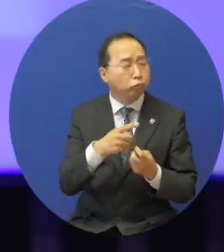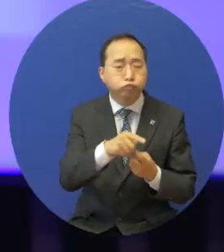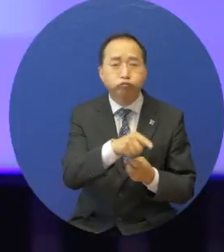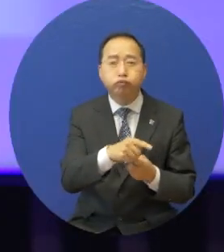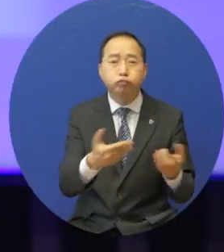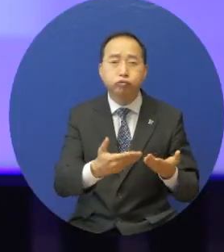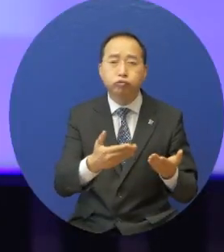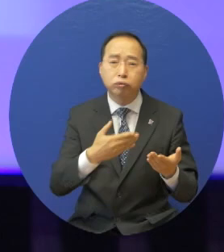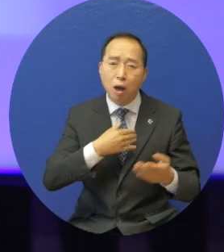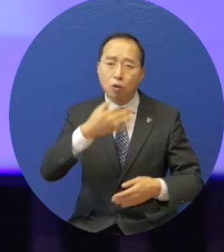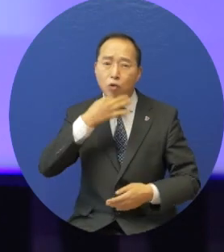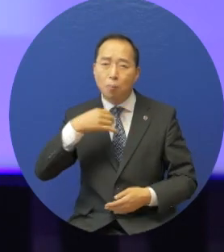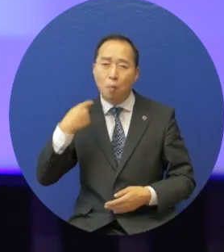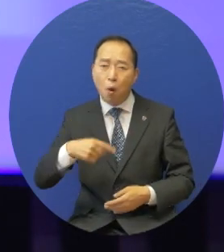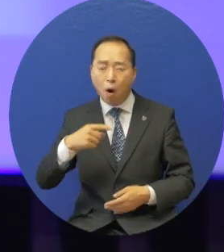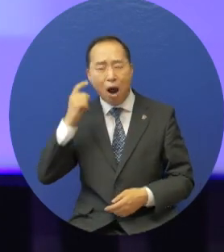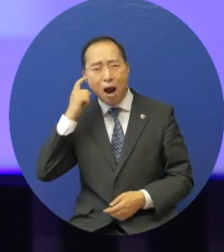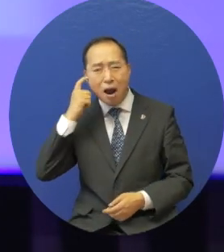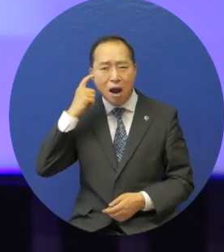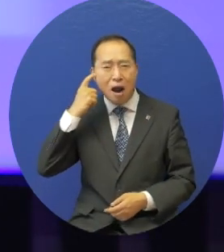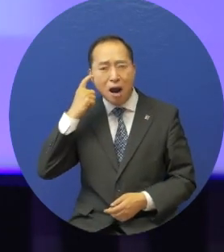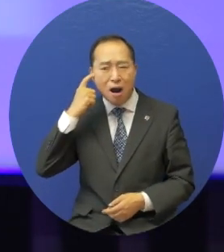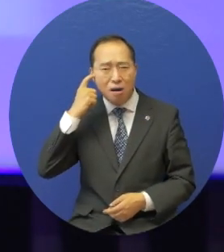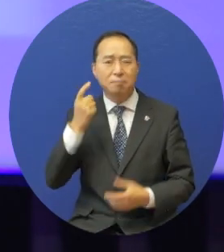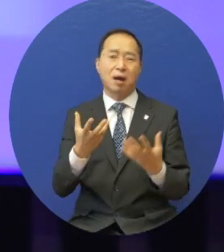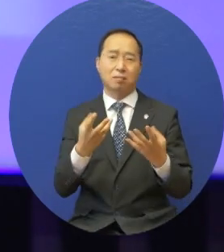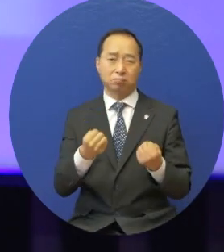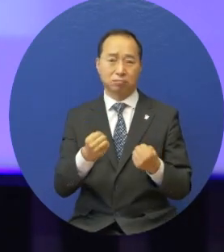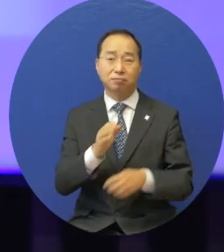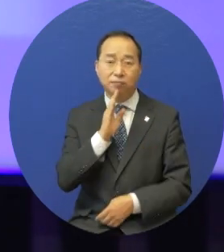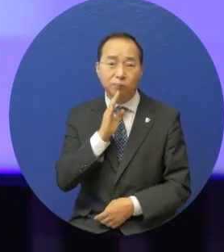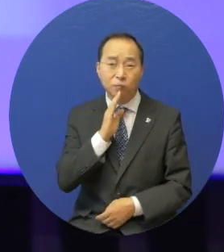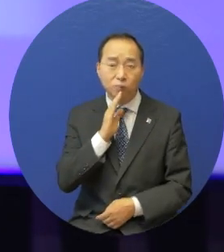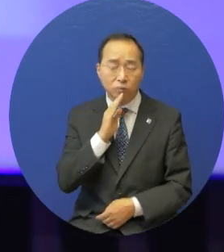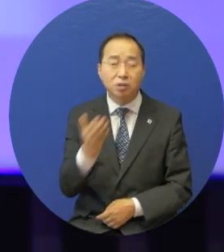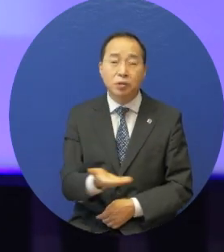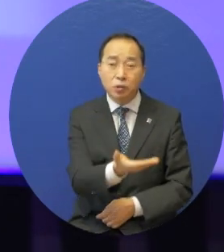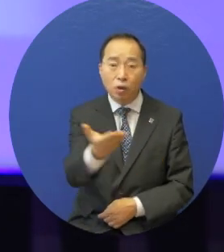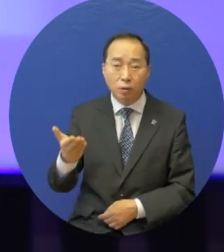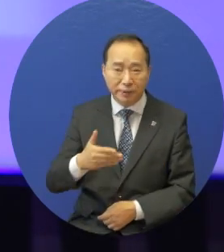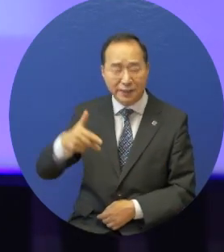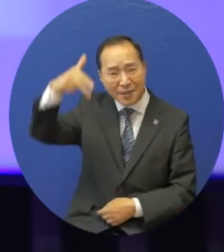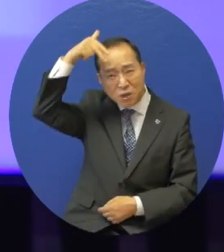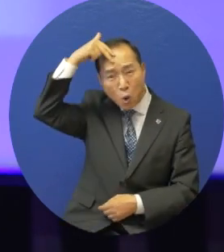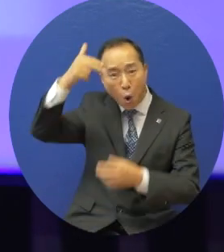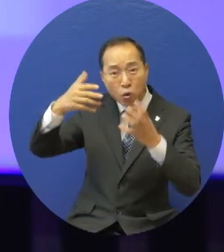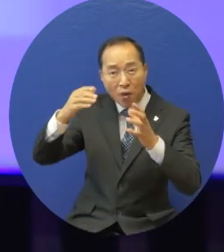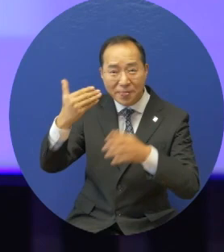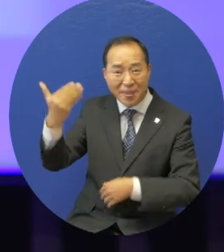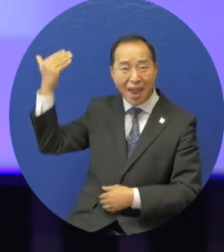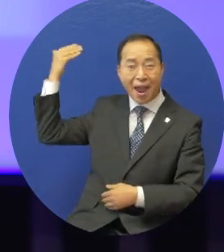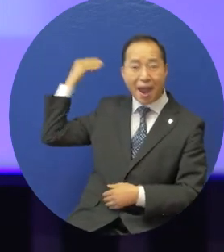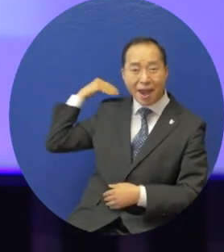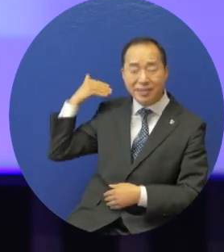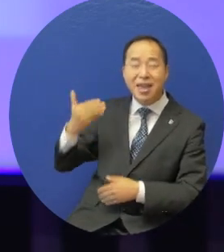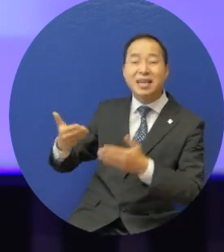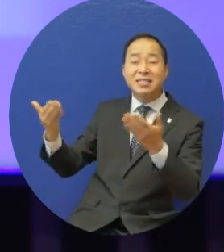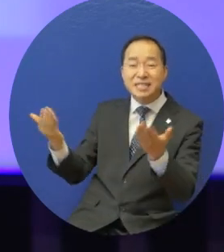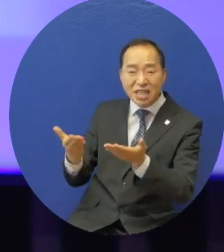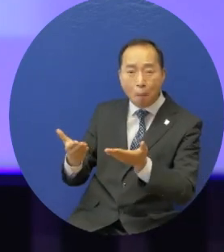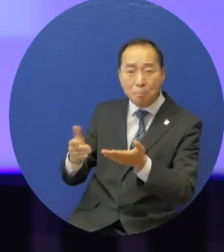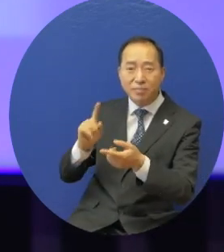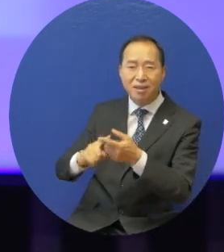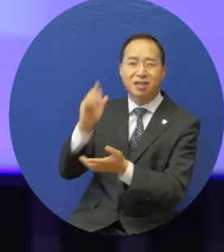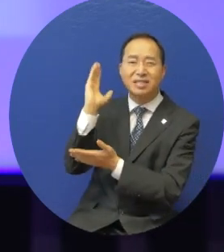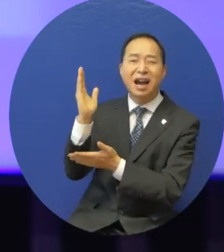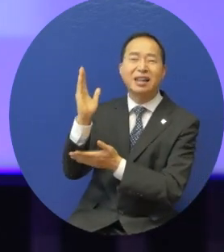나에게 무슨 의미가 있는가, 이런 것들을 굉장히 많이 하는데 여러분이 구체적으로 조선시대 또는 전통시대 직업으로 들어가기 전에